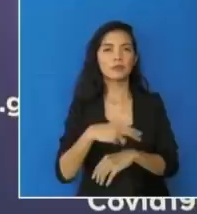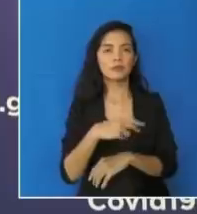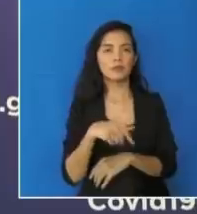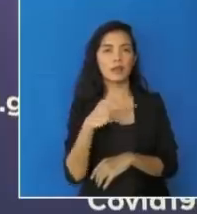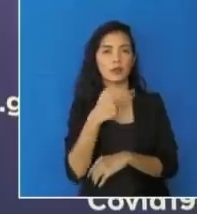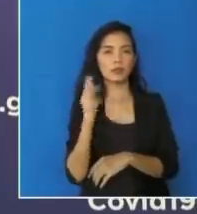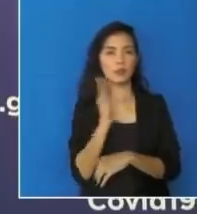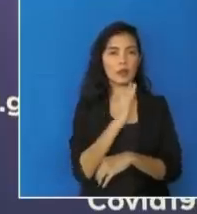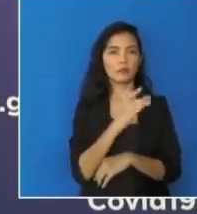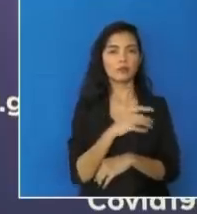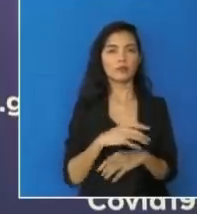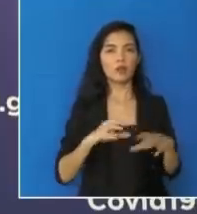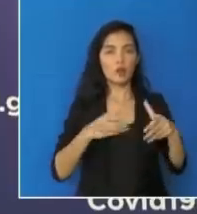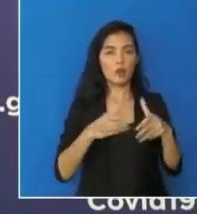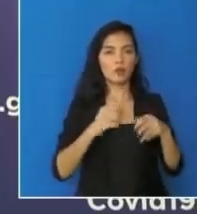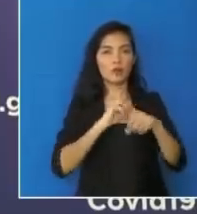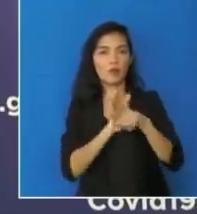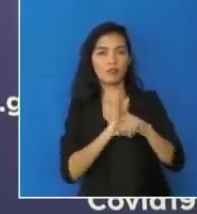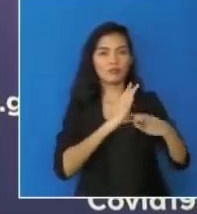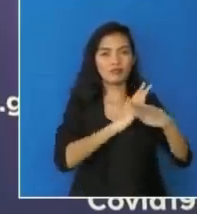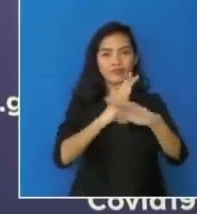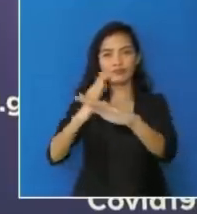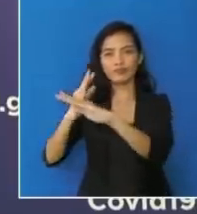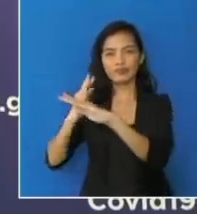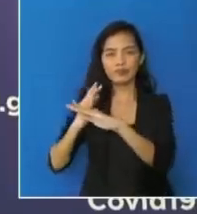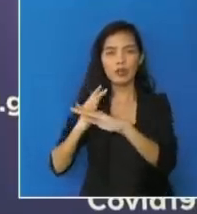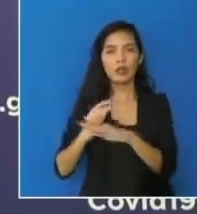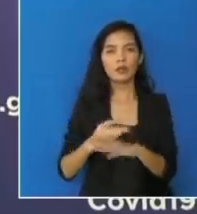Gugus Tugas Percepatan Penanganan COVID-19